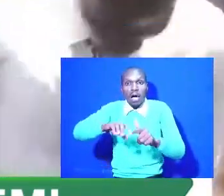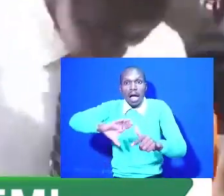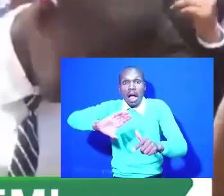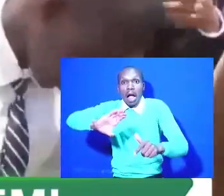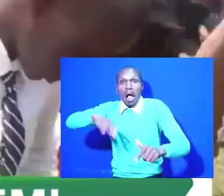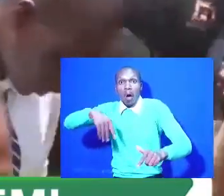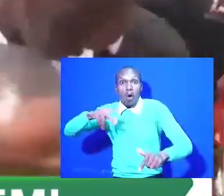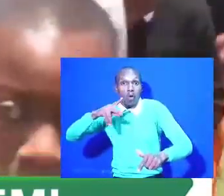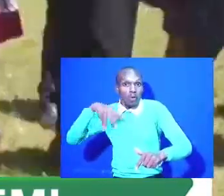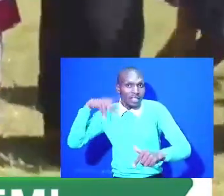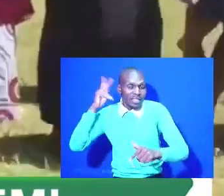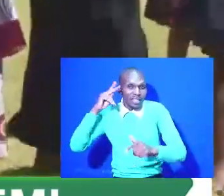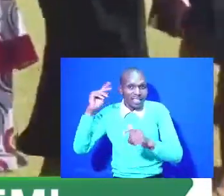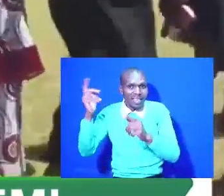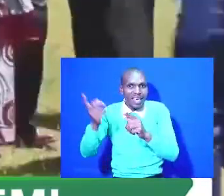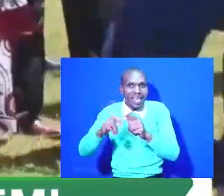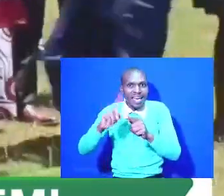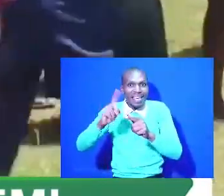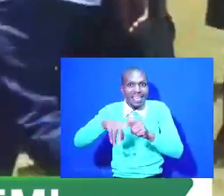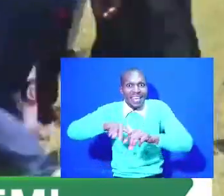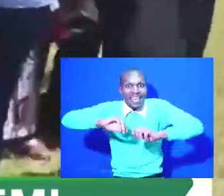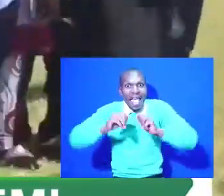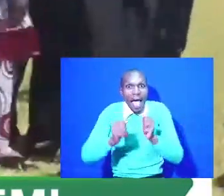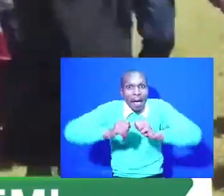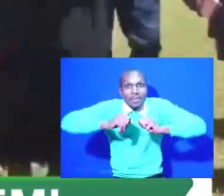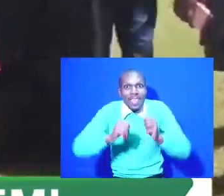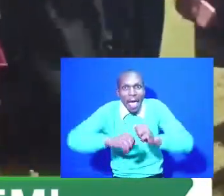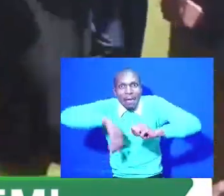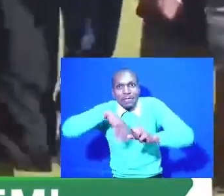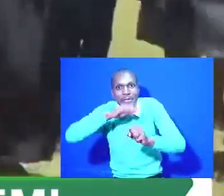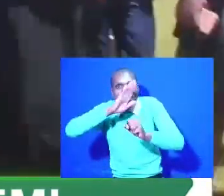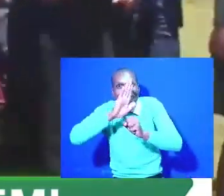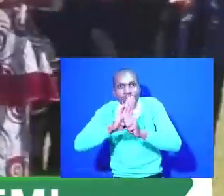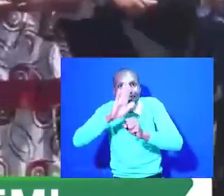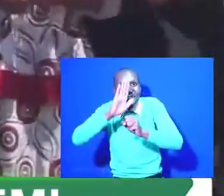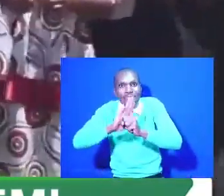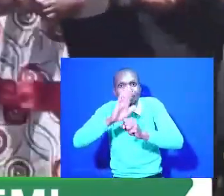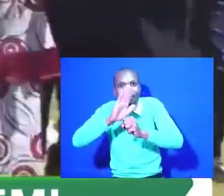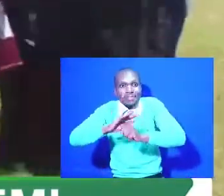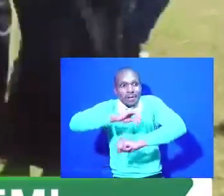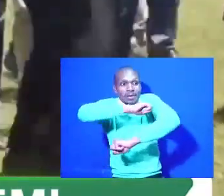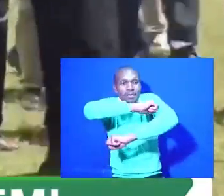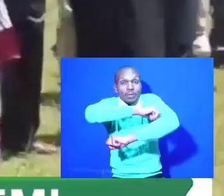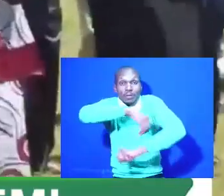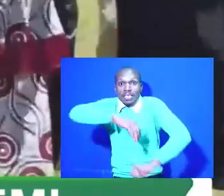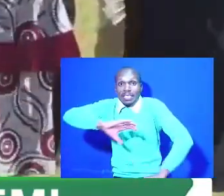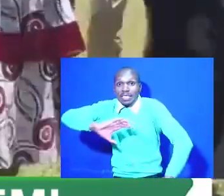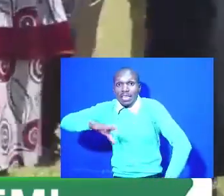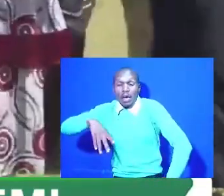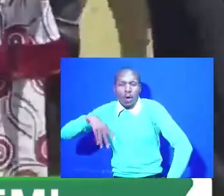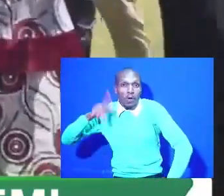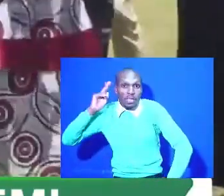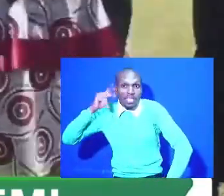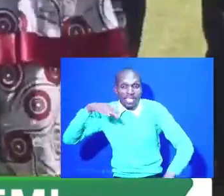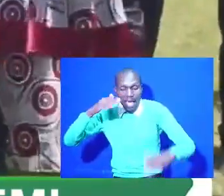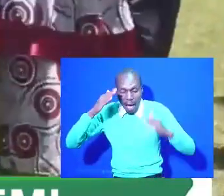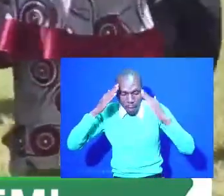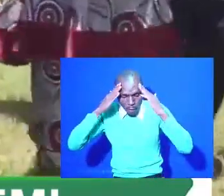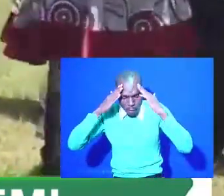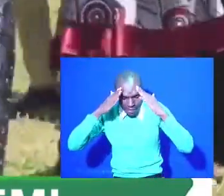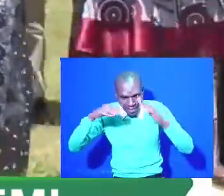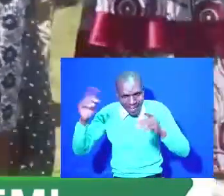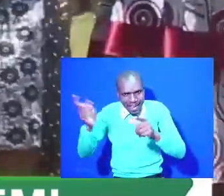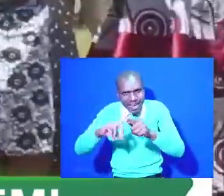ya Kisii. Ni goyaba omogoko omone asechu skuru au ime ye county ya Kisii. Chekira na ase okonyora obasemia